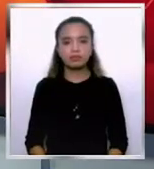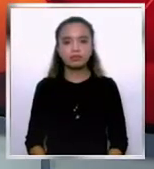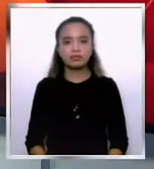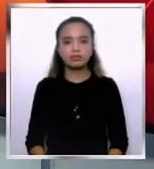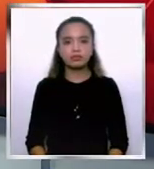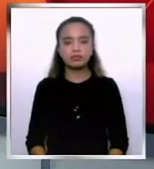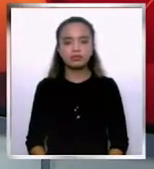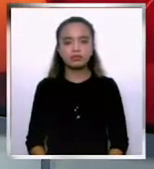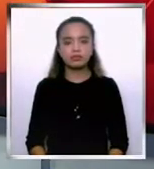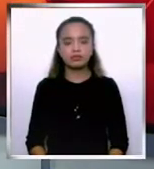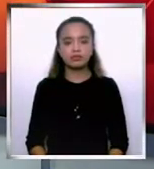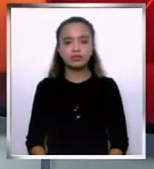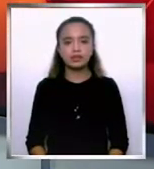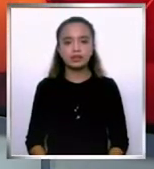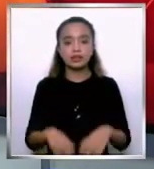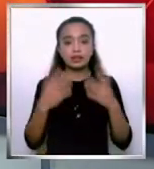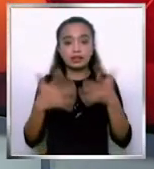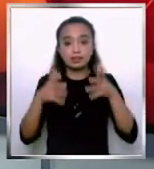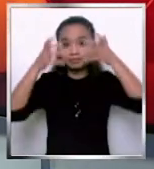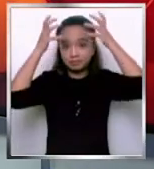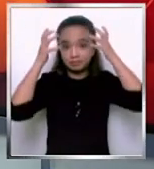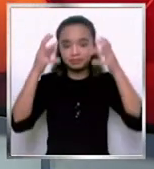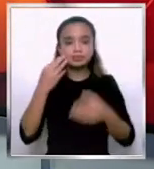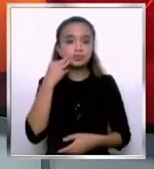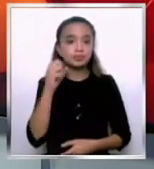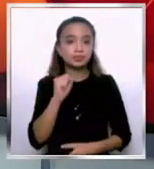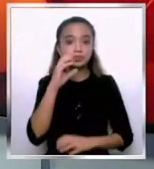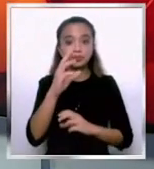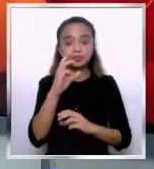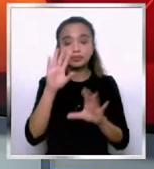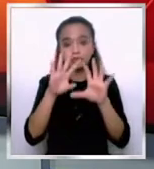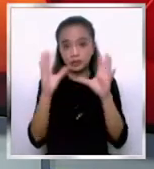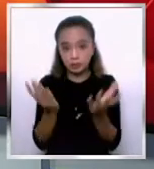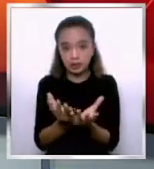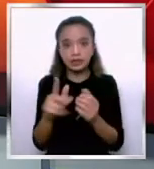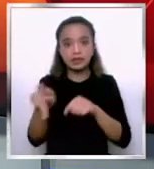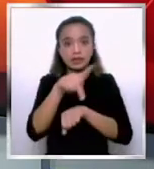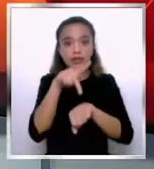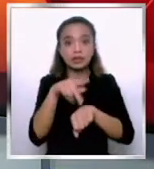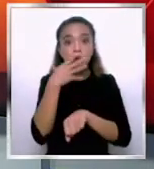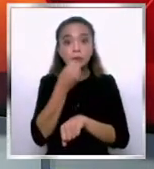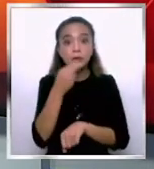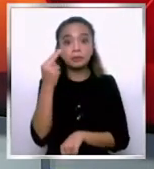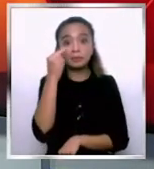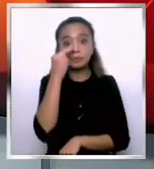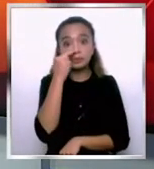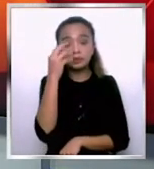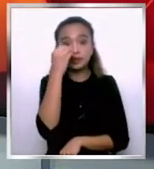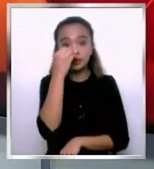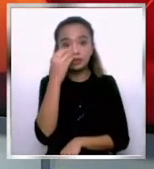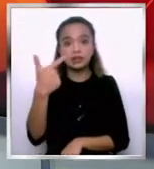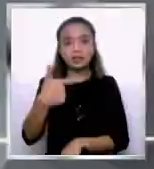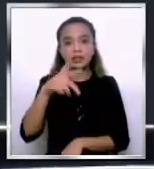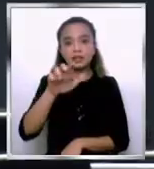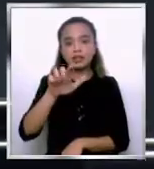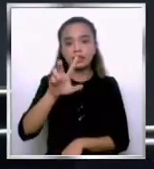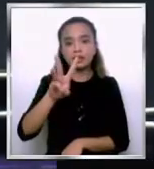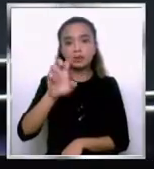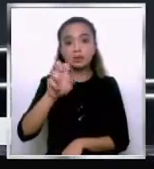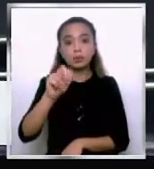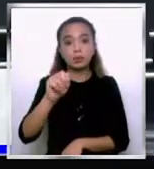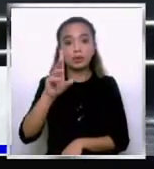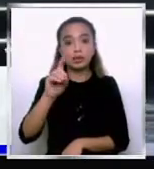Kinoronahan bilang Miss World Philippines 2022 ang pambato ng Negros Occidental na si Gwendolyn Forniol. Sa